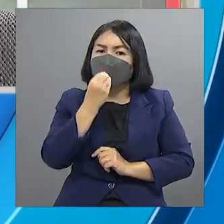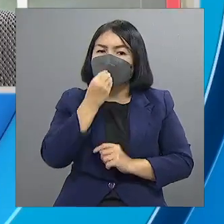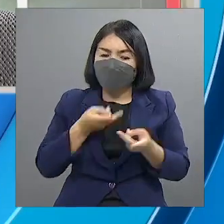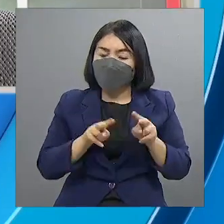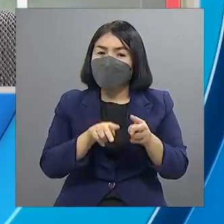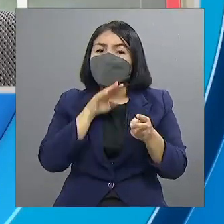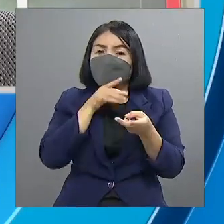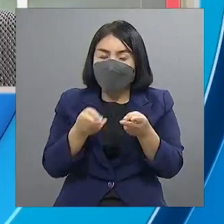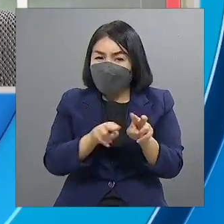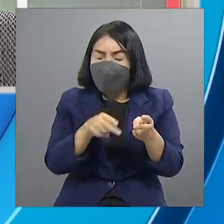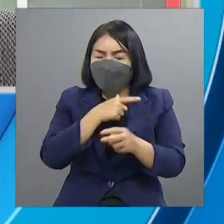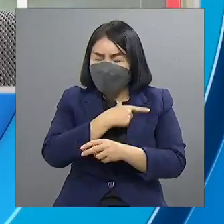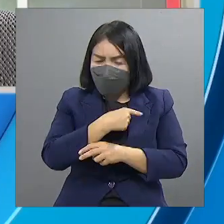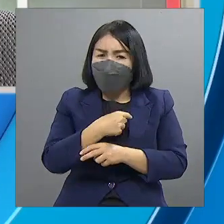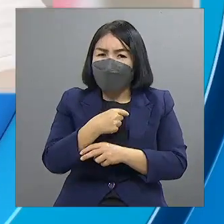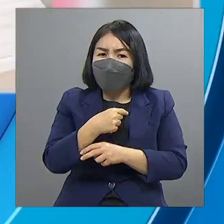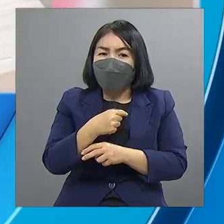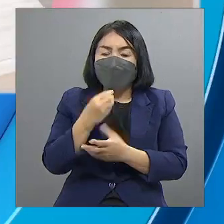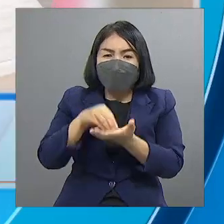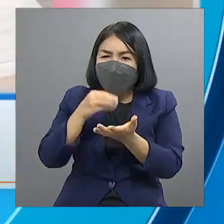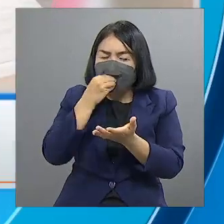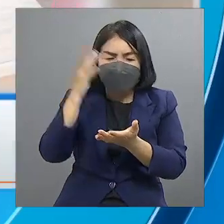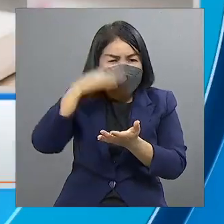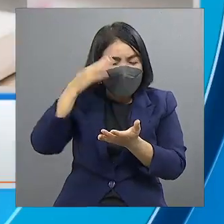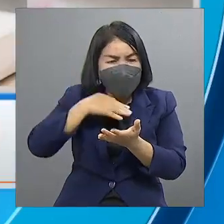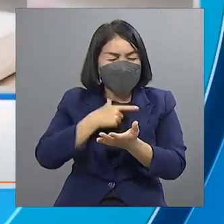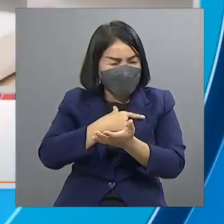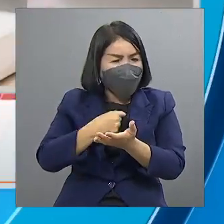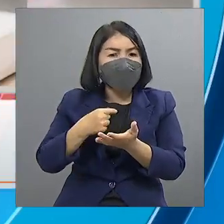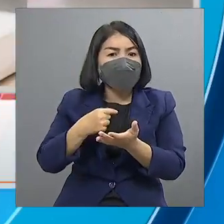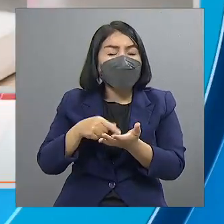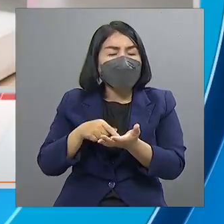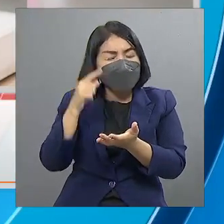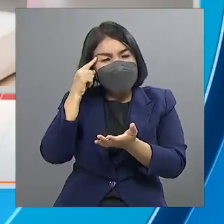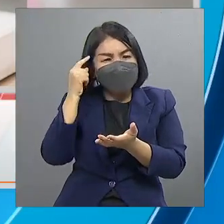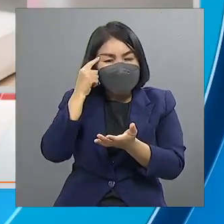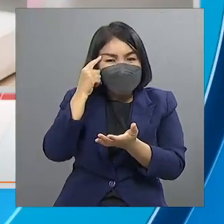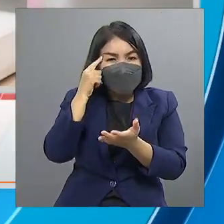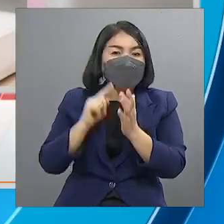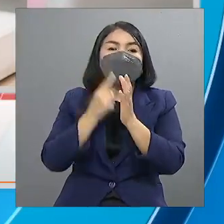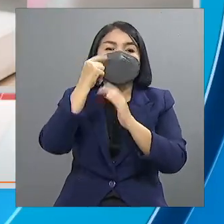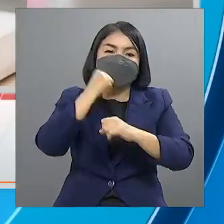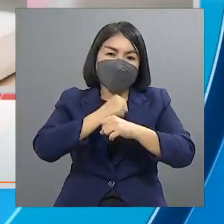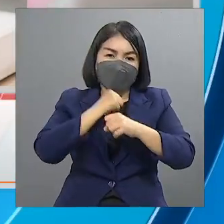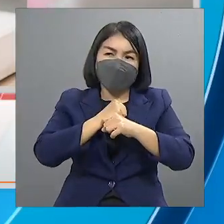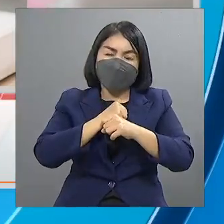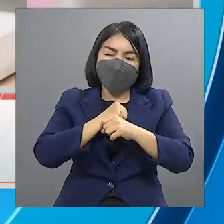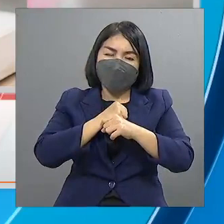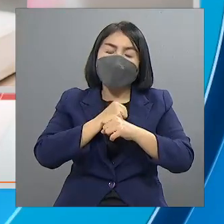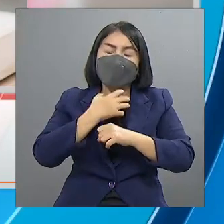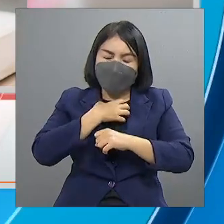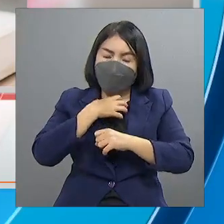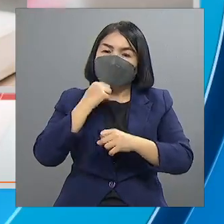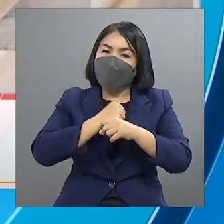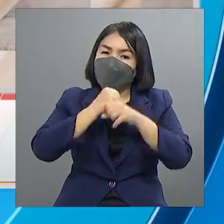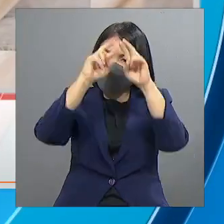ชอบทานแบบน้ำจิ้มแบบรสจัดอะไรอย่างเงี้ยค่ะก็เลยแบบเป็นที่มาทำให้เราแบบอยากทำร้านหมูกระทะอะไรอย่